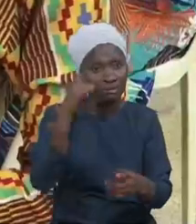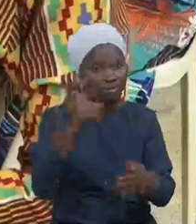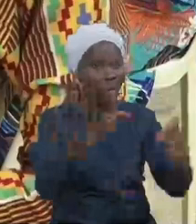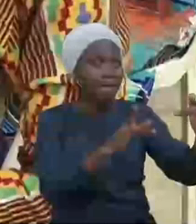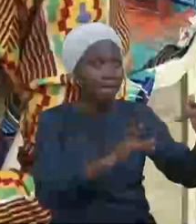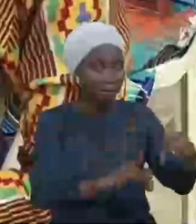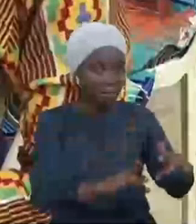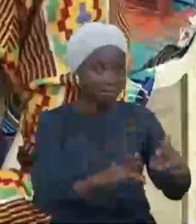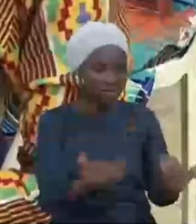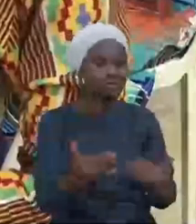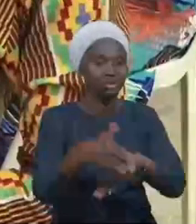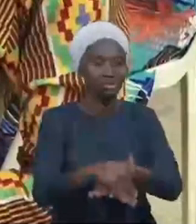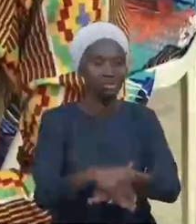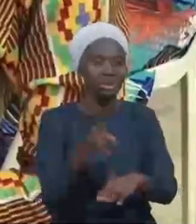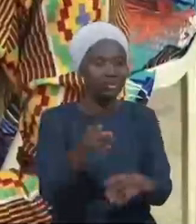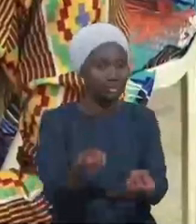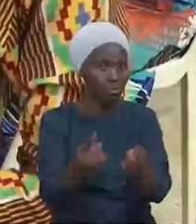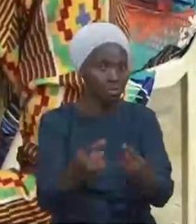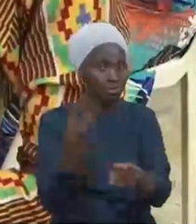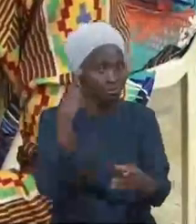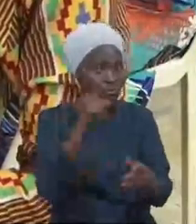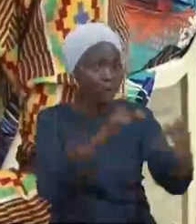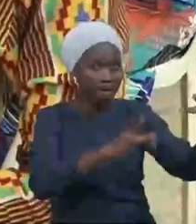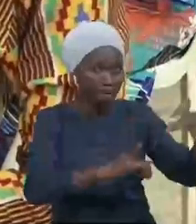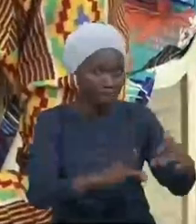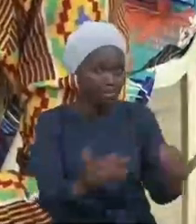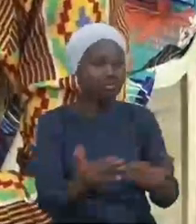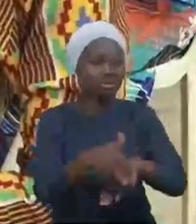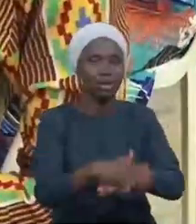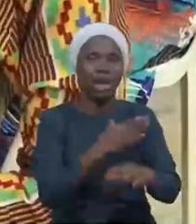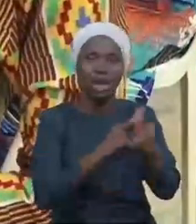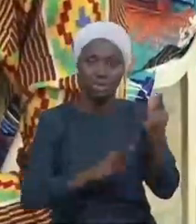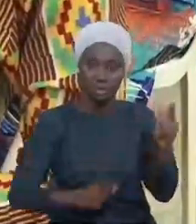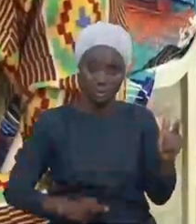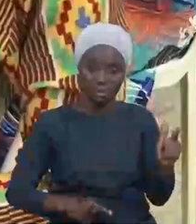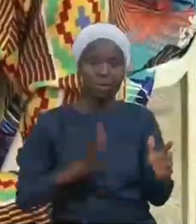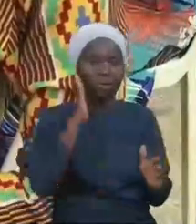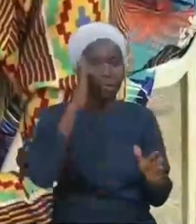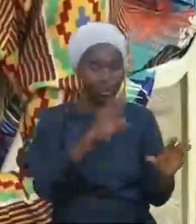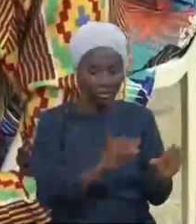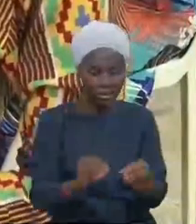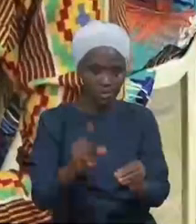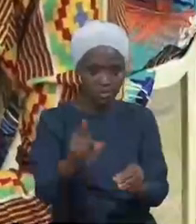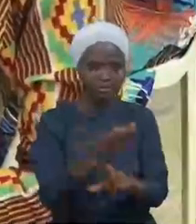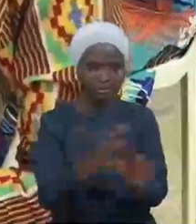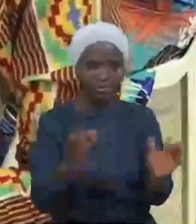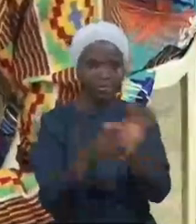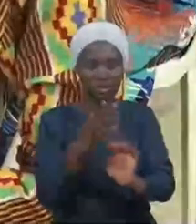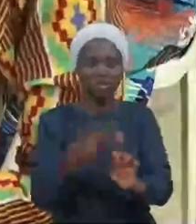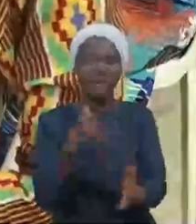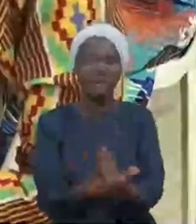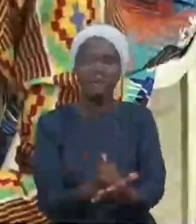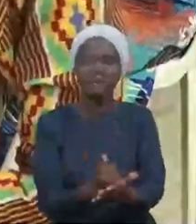tu viens pour la miséricorde ce soir. Et le Seigneur va t'affranchir. Mais il cria